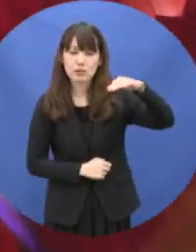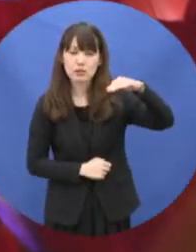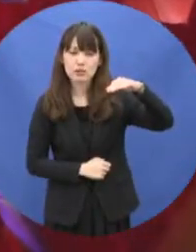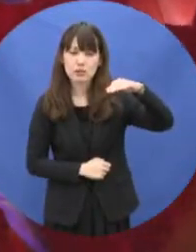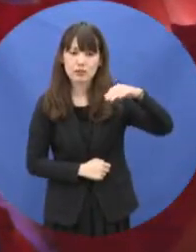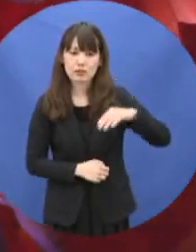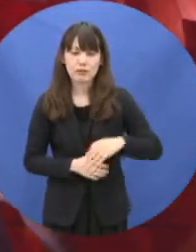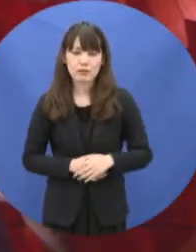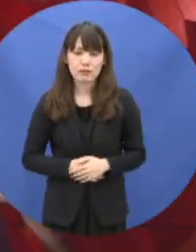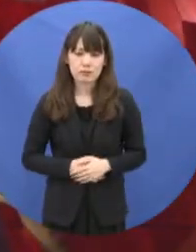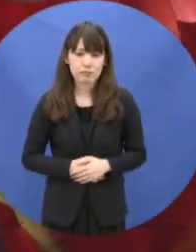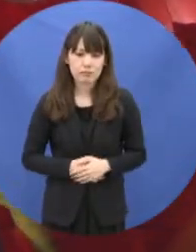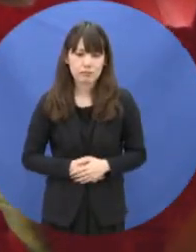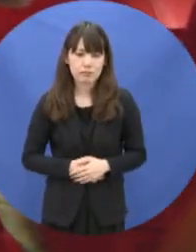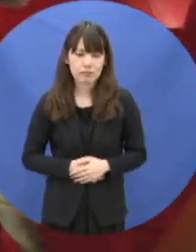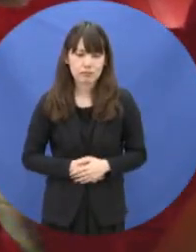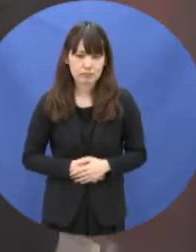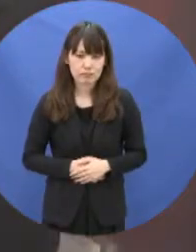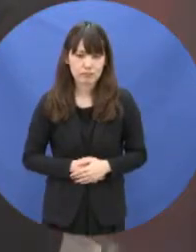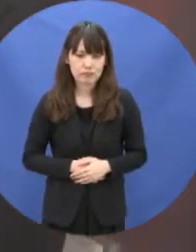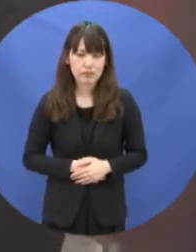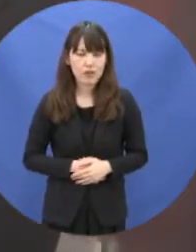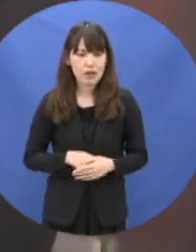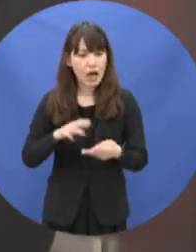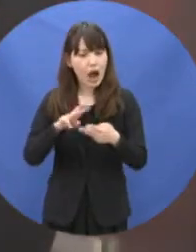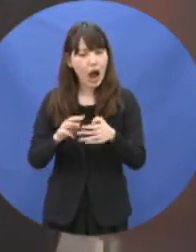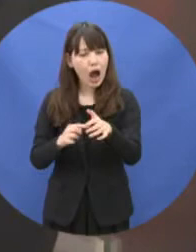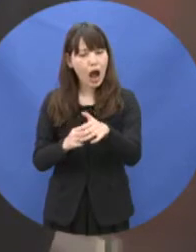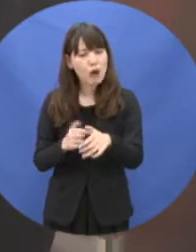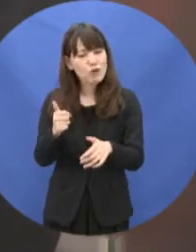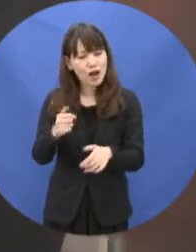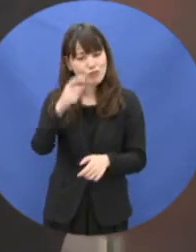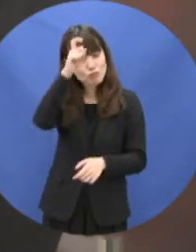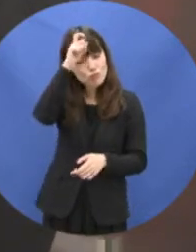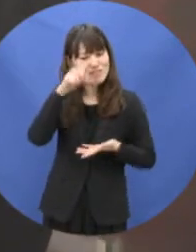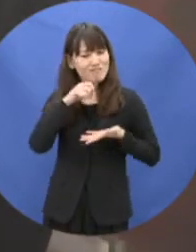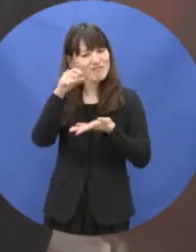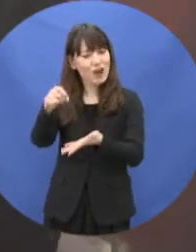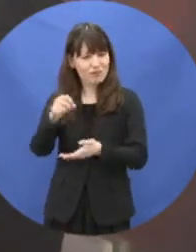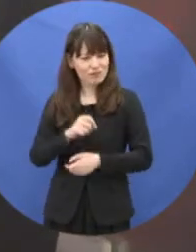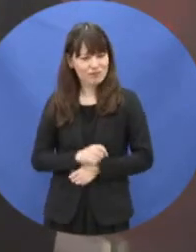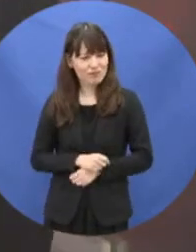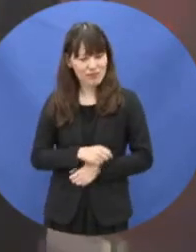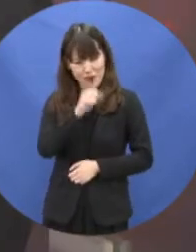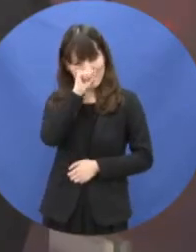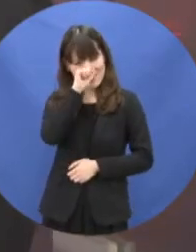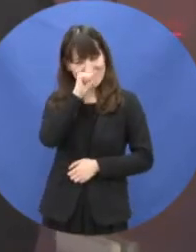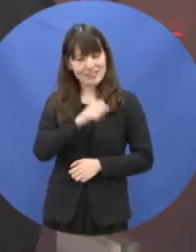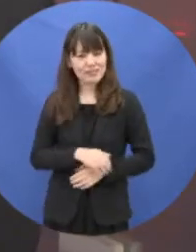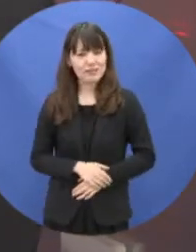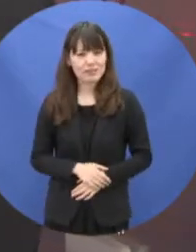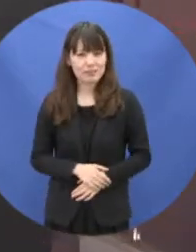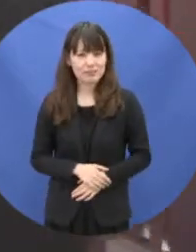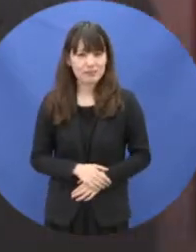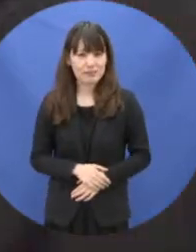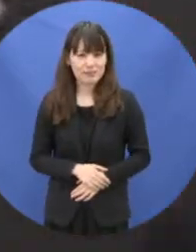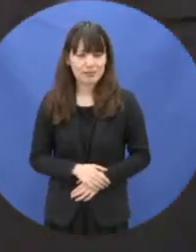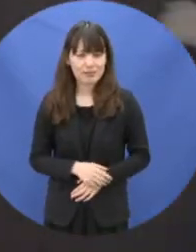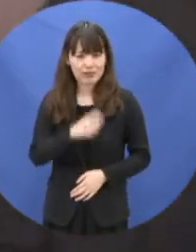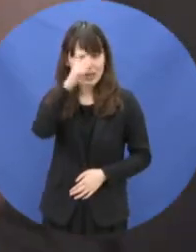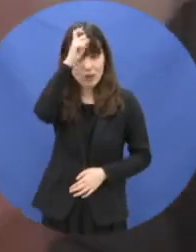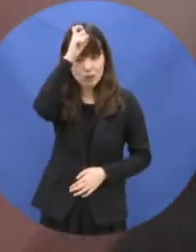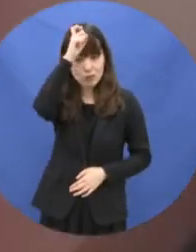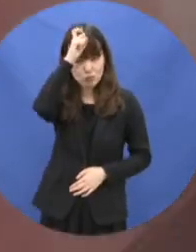か？ それはじゃあせっかくなので、はい、田村さんクイズにしますか？ あ、いいですね、はい、ではここ